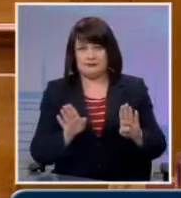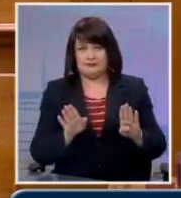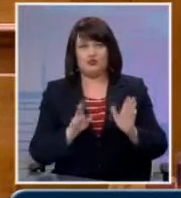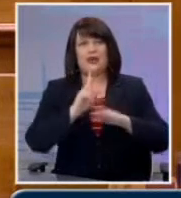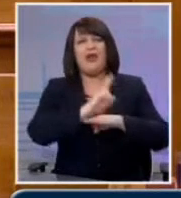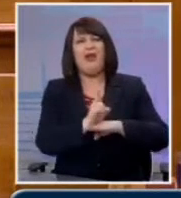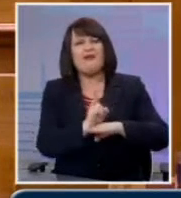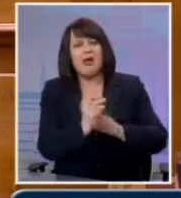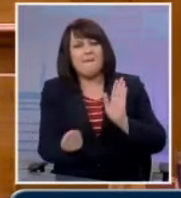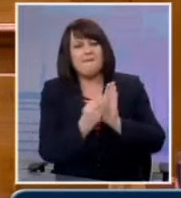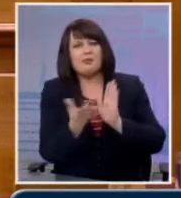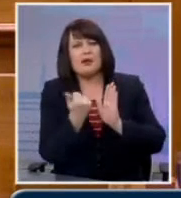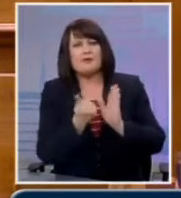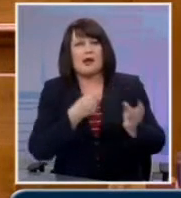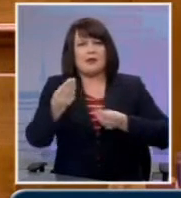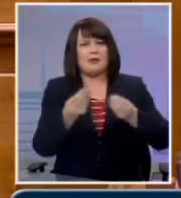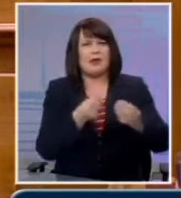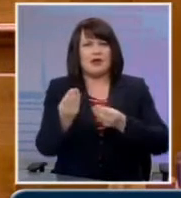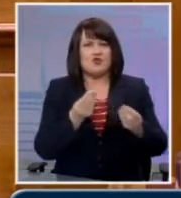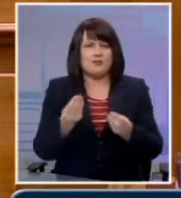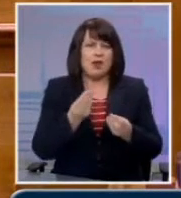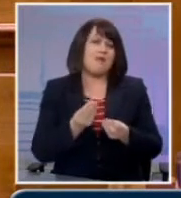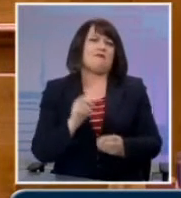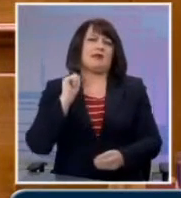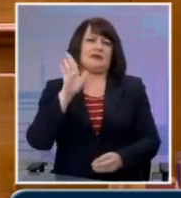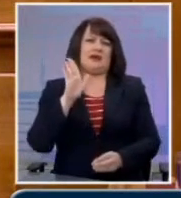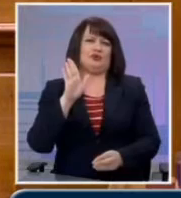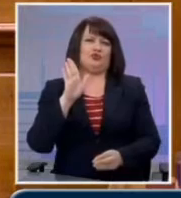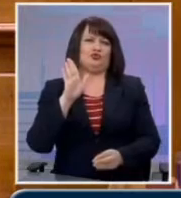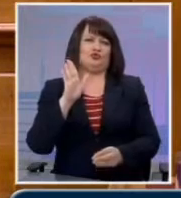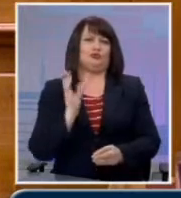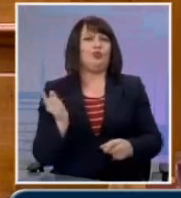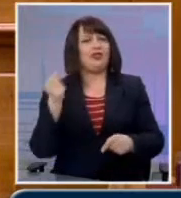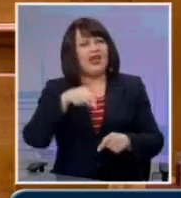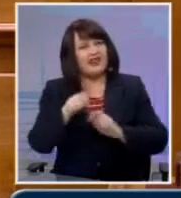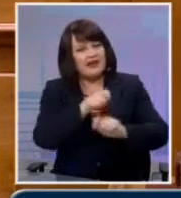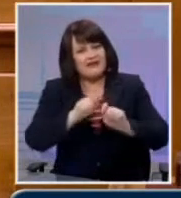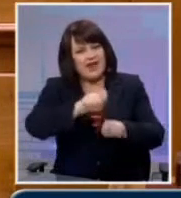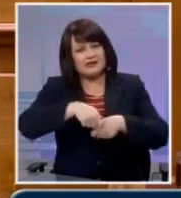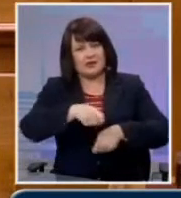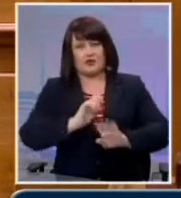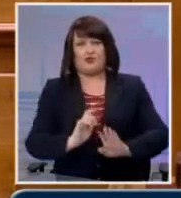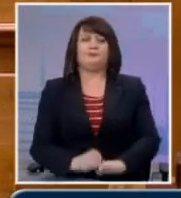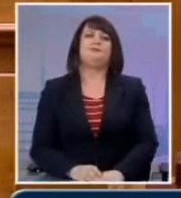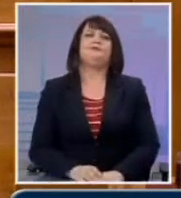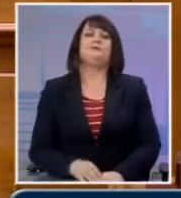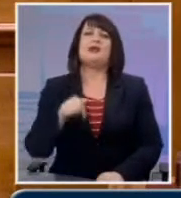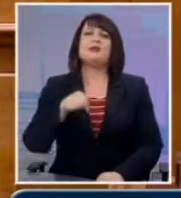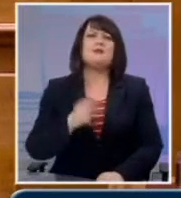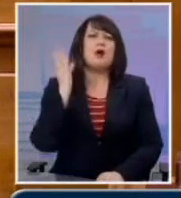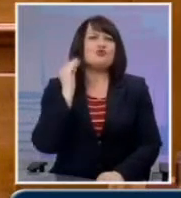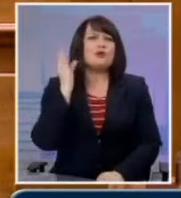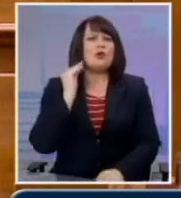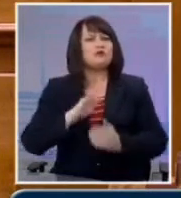έγγραφα τα οποία ανταλλάσσουμε με οποιονδήποτε συμφωνήσει να κάνει ένα έργο στη χώρα. Νομίζω ότι σήμερα ακόμα ακούστηκαν και